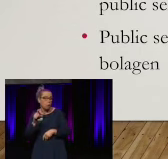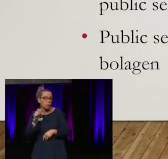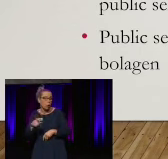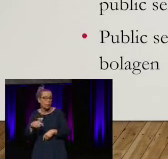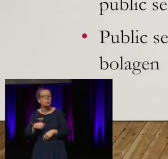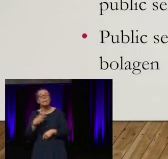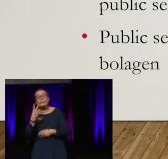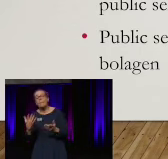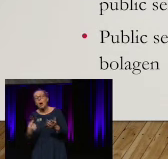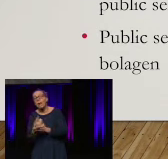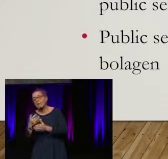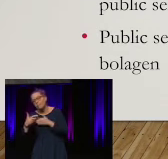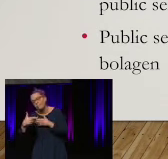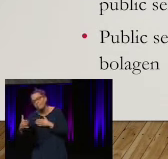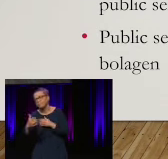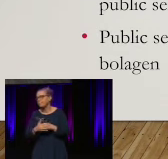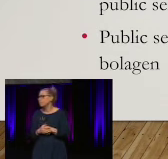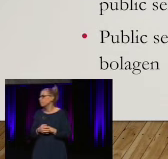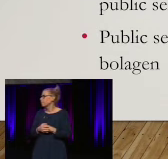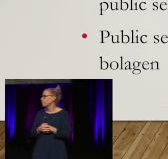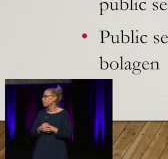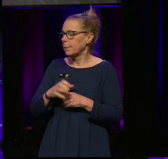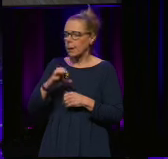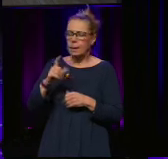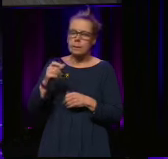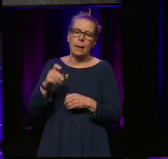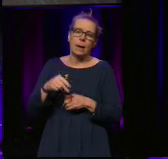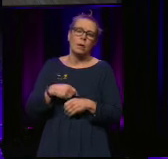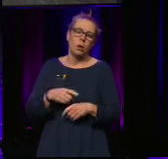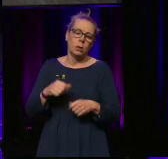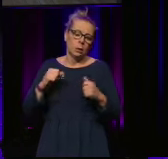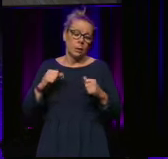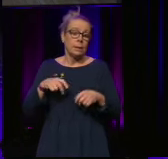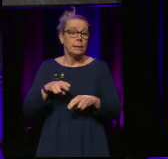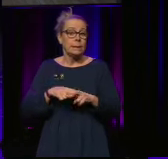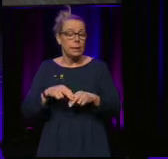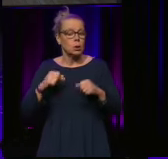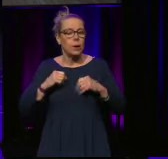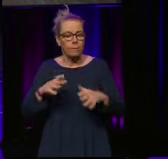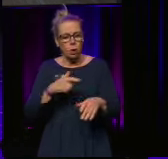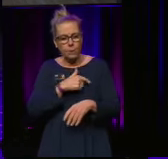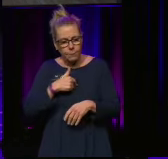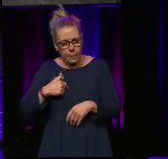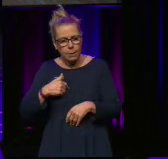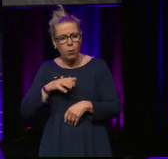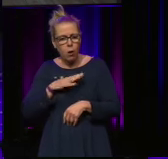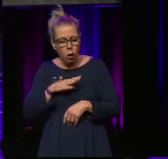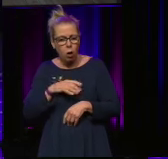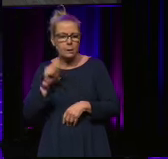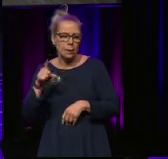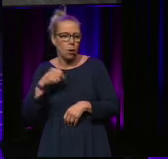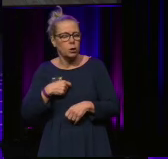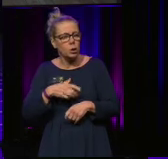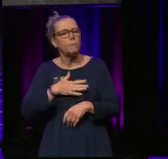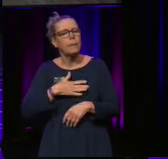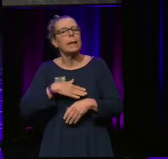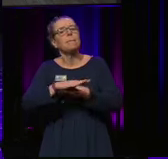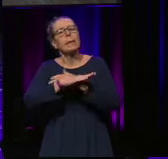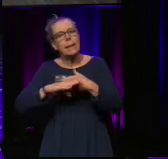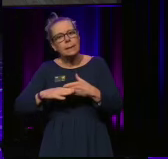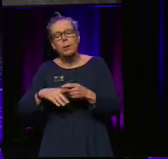händer i framtiden. Ja, det är uppenbart att vi har tendenser om att vilja begränsa och